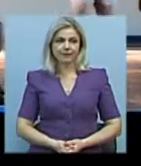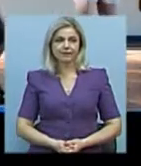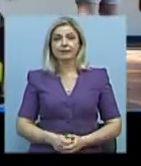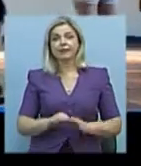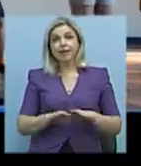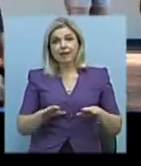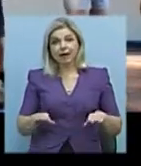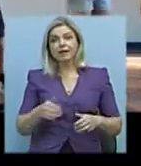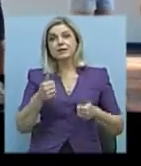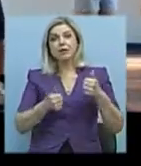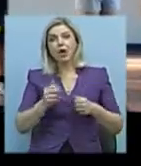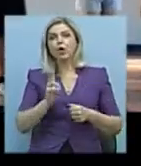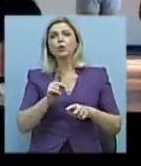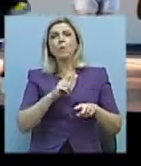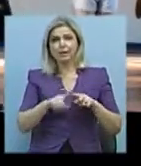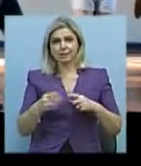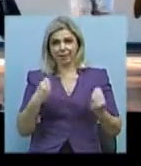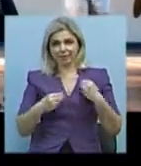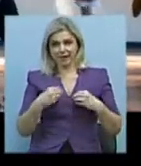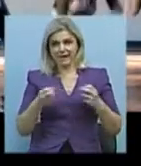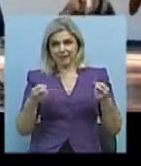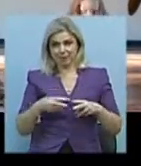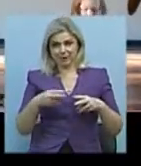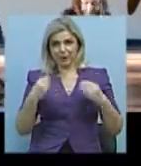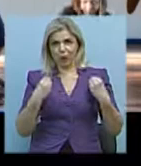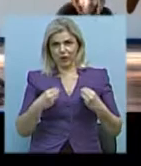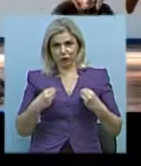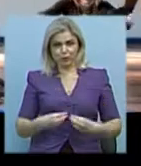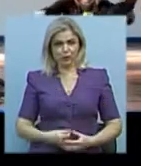Вихованці табору змагалися, хто швидше одягне спецодяг рятувальника.